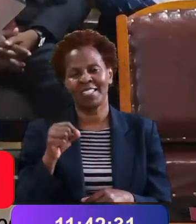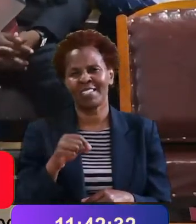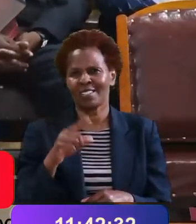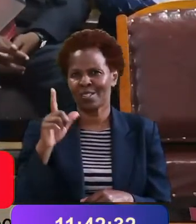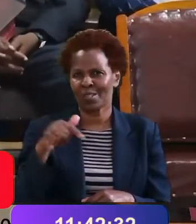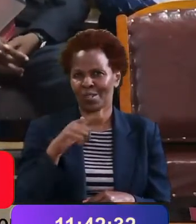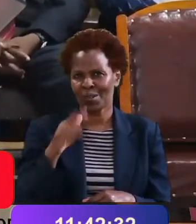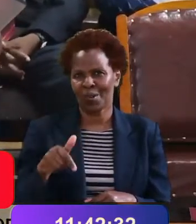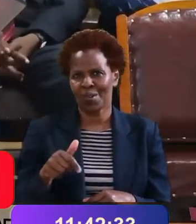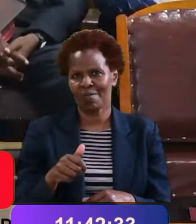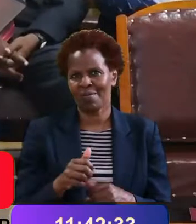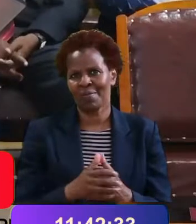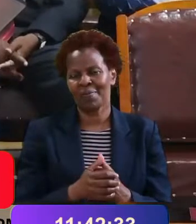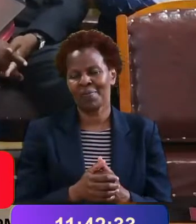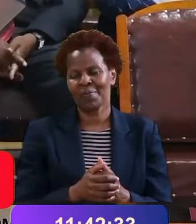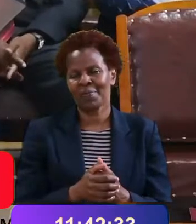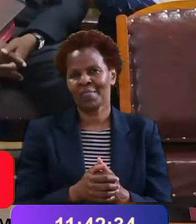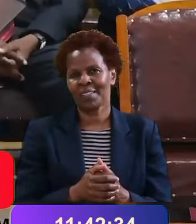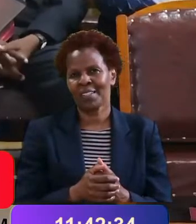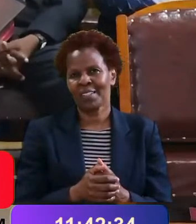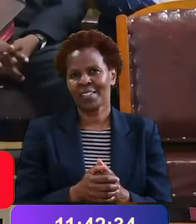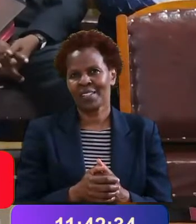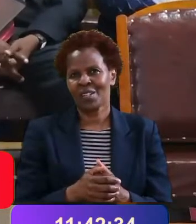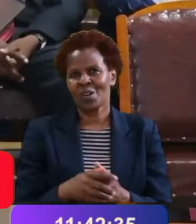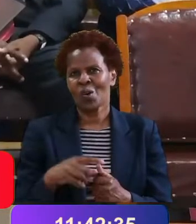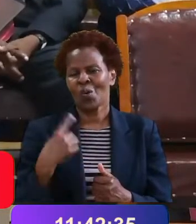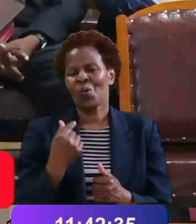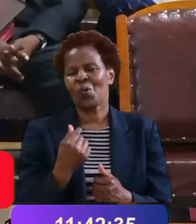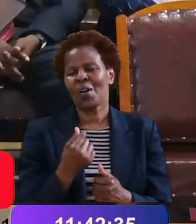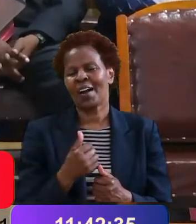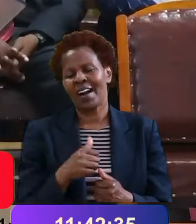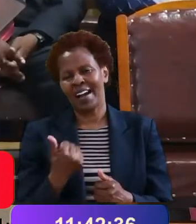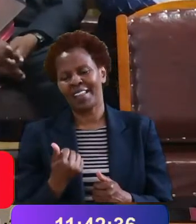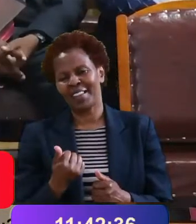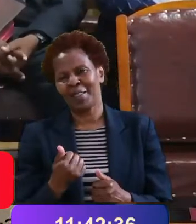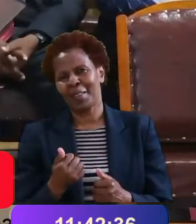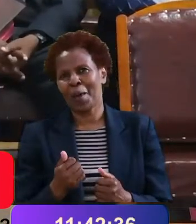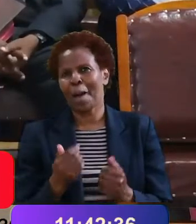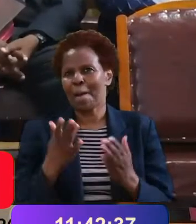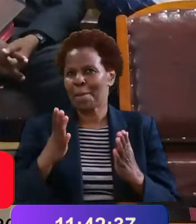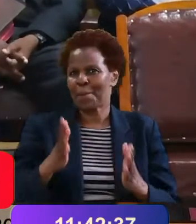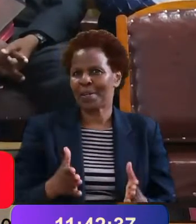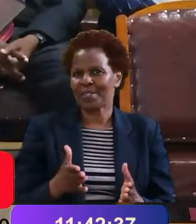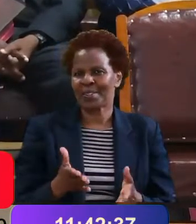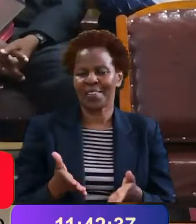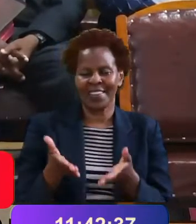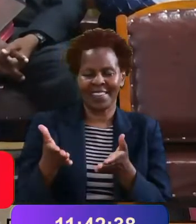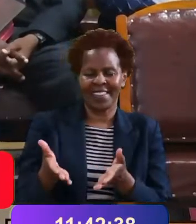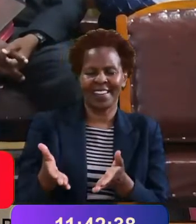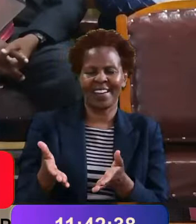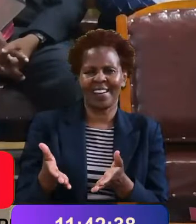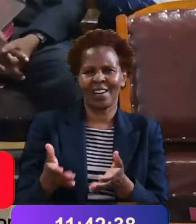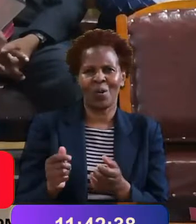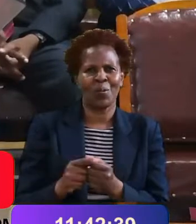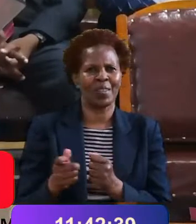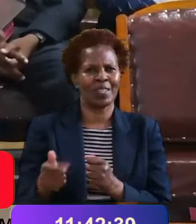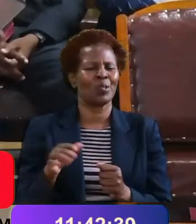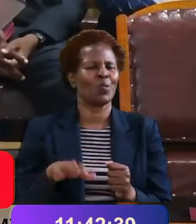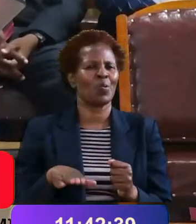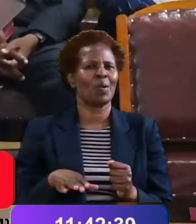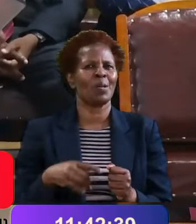act. Na yule walipatikana naye in the real act kwa sababu huwezi ukapatikana in the real act peke yako.